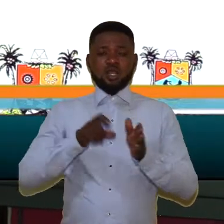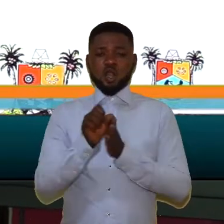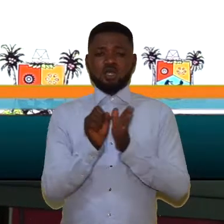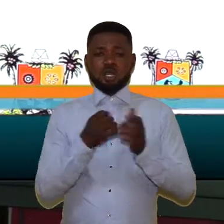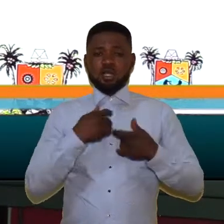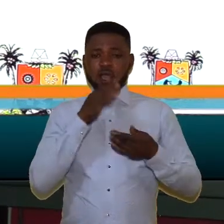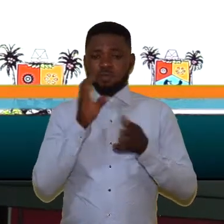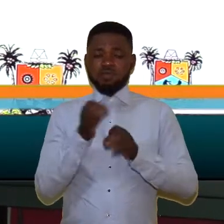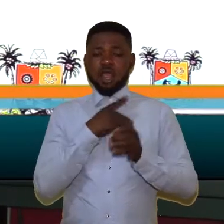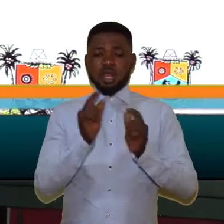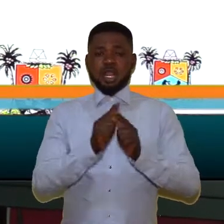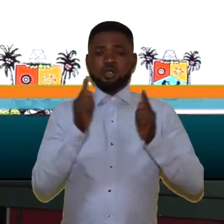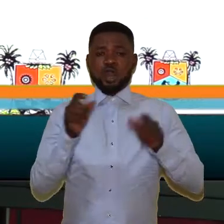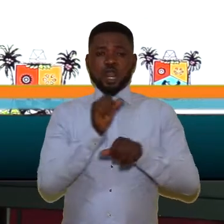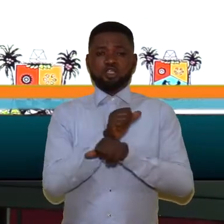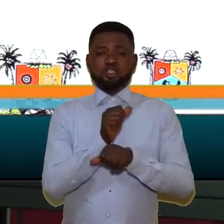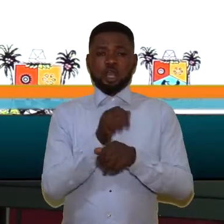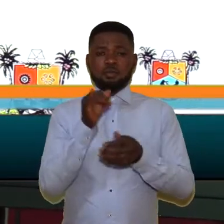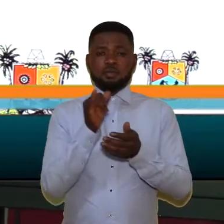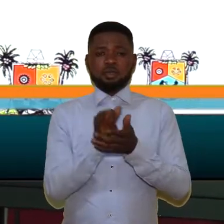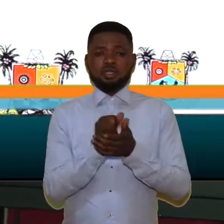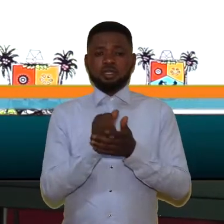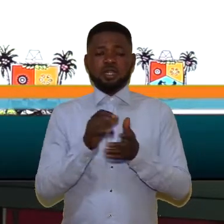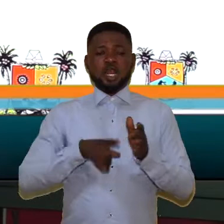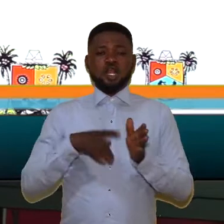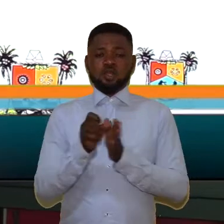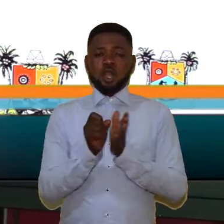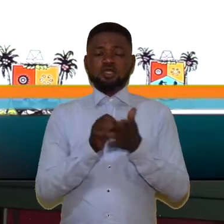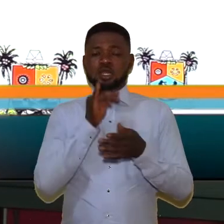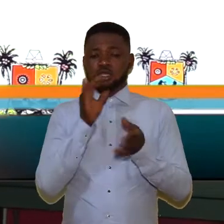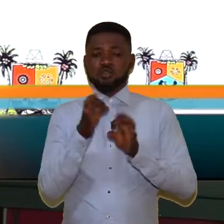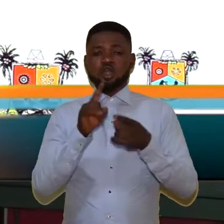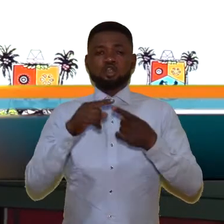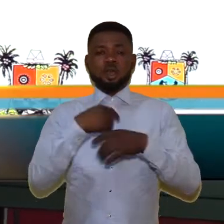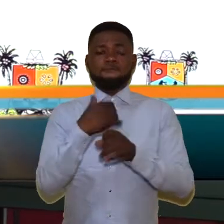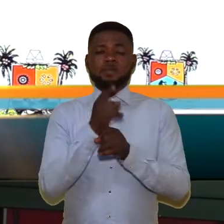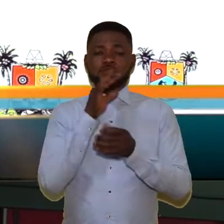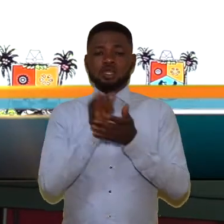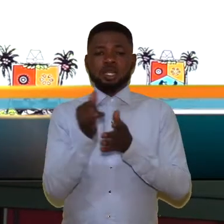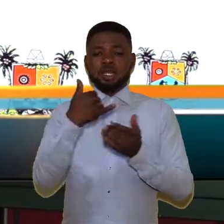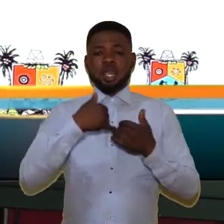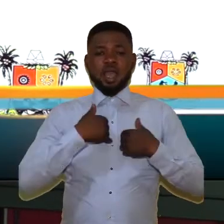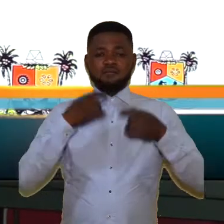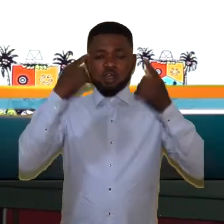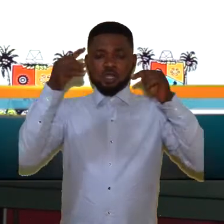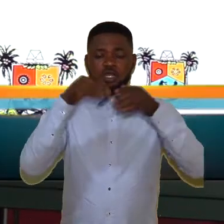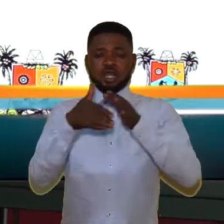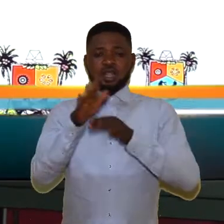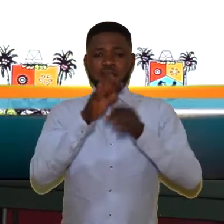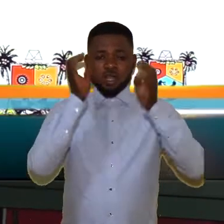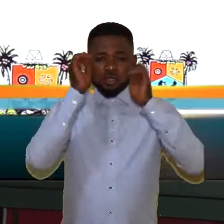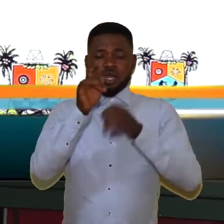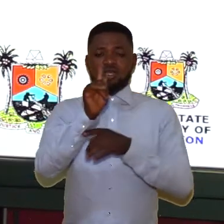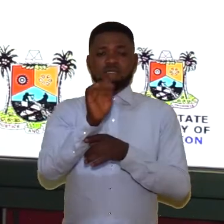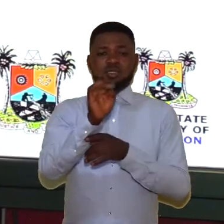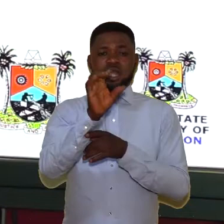ṣe àti àwọn iṣẹ́ ribiribi tí àwọn olùkọ́ ìlú Èkó ń ṣe láti lè rí wípé wọ́n ní àṣeyọrí nínú ẹ̀kọ́ wọn.